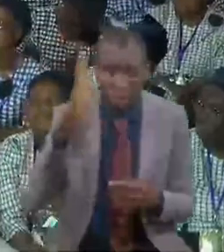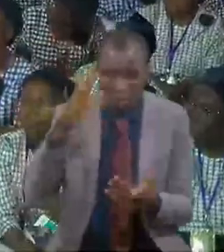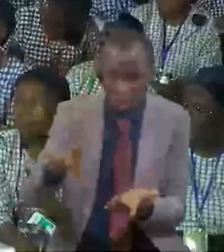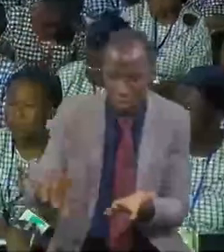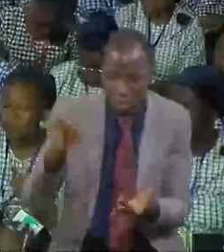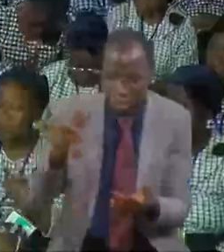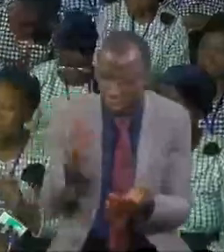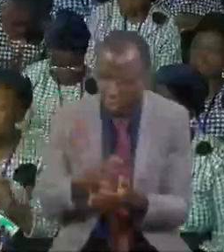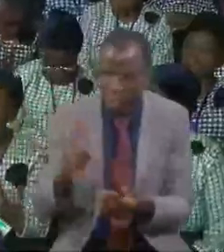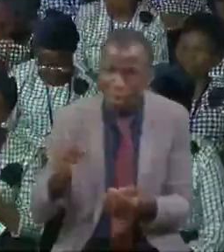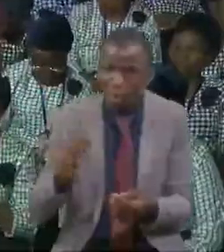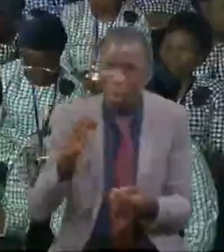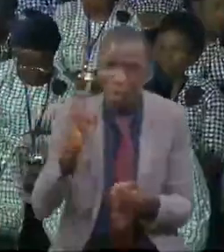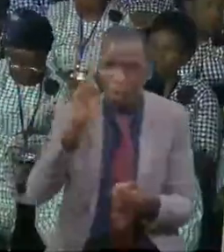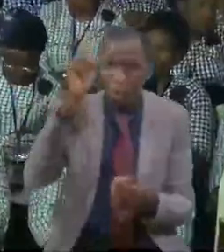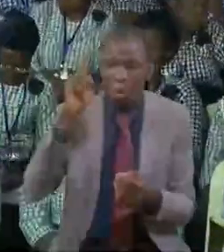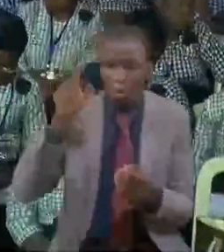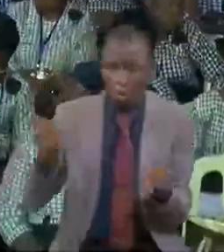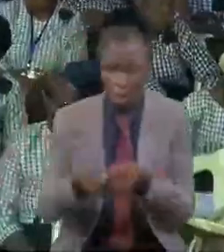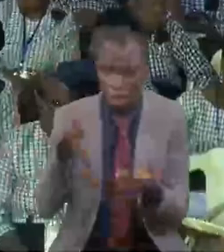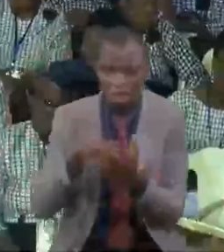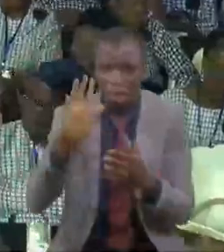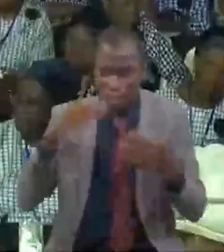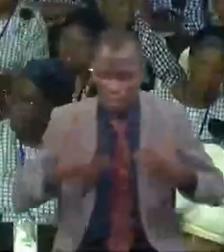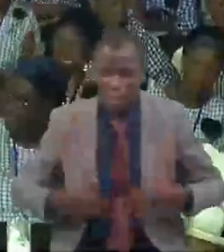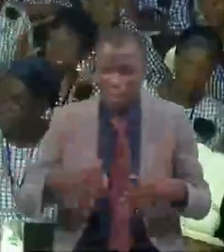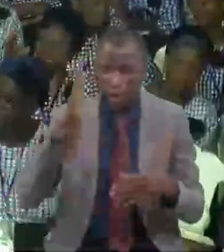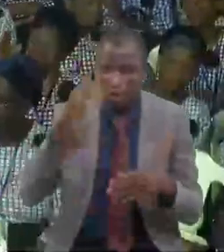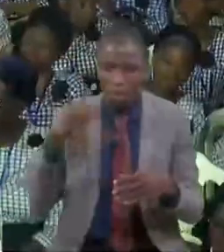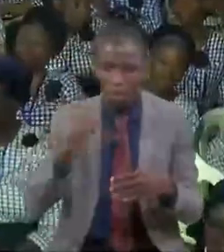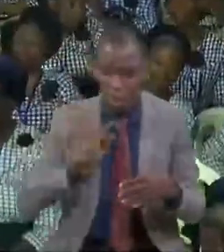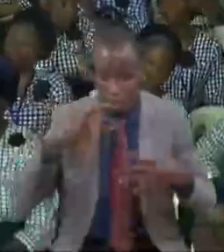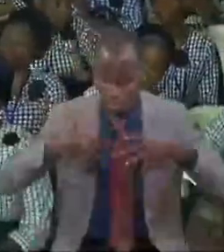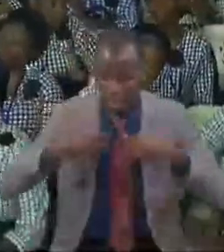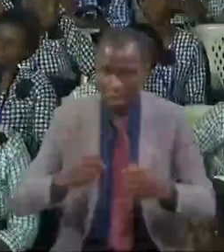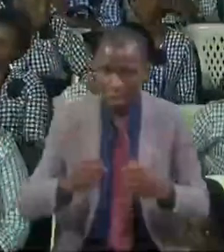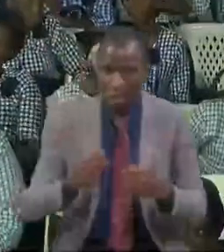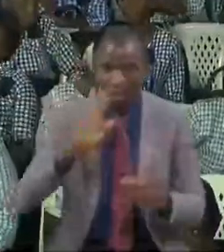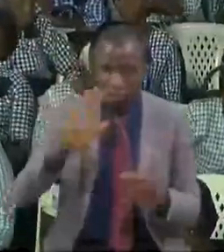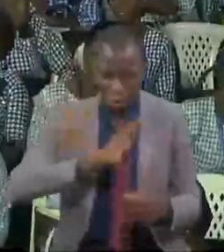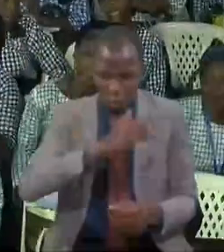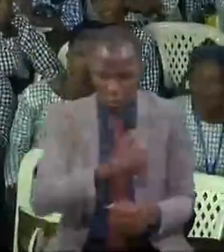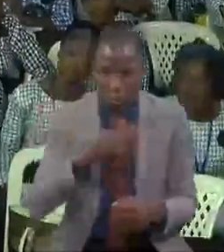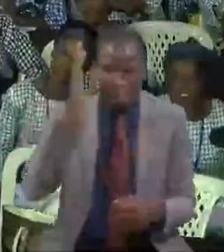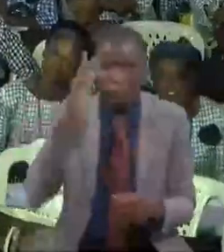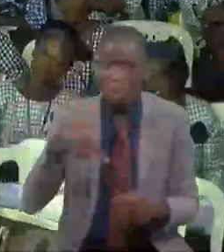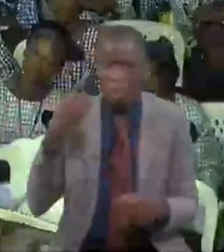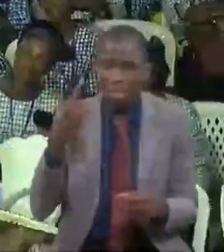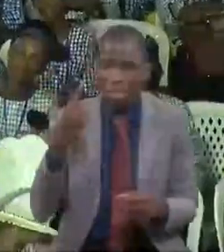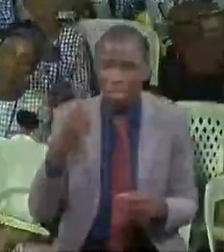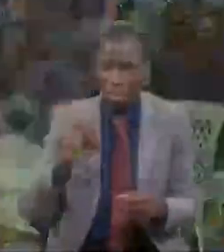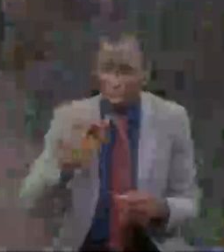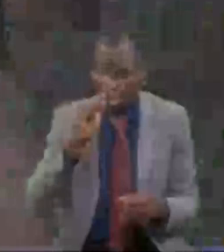votre portion et votre corps va dire je suis guéri votre âme dira je